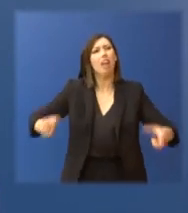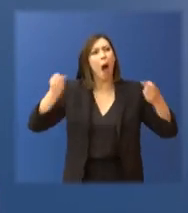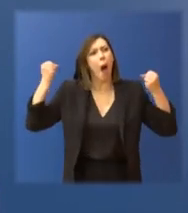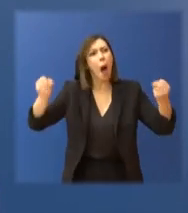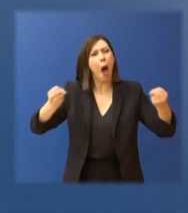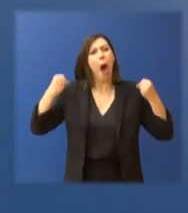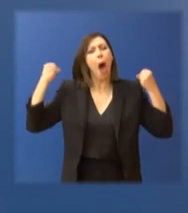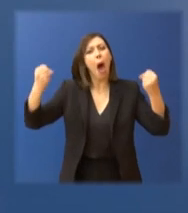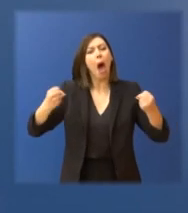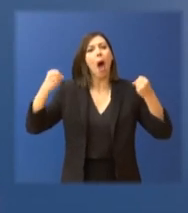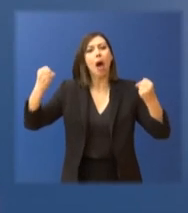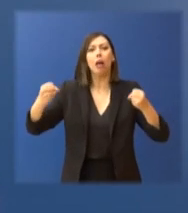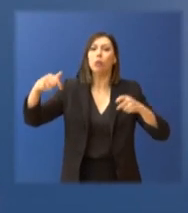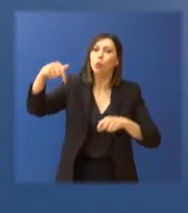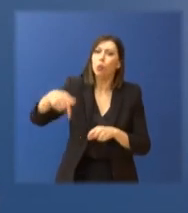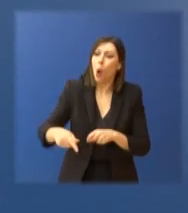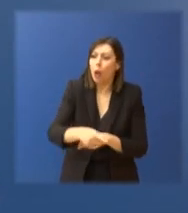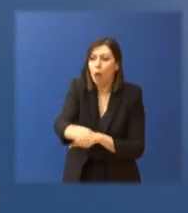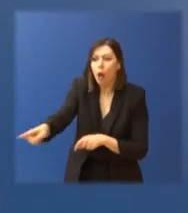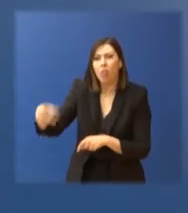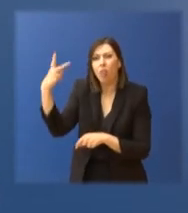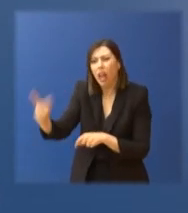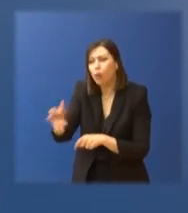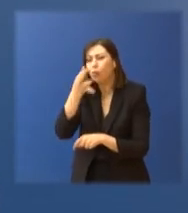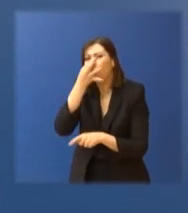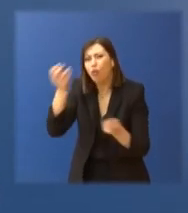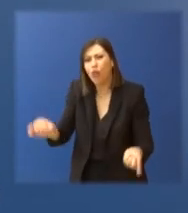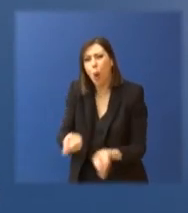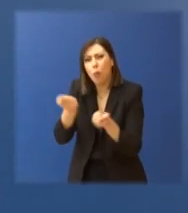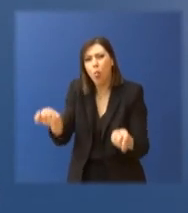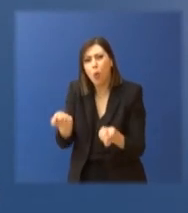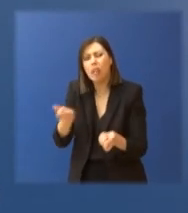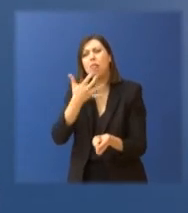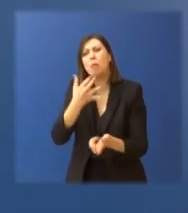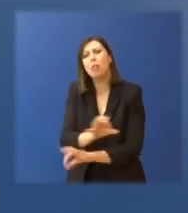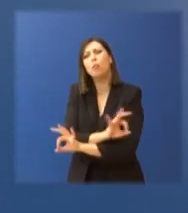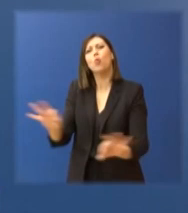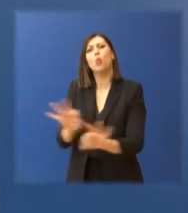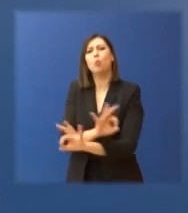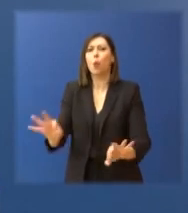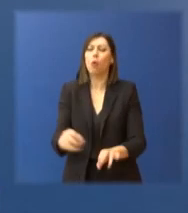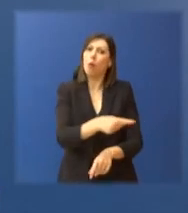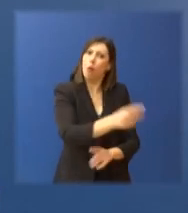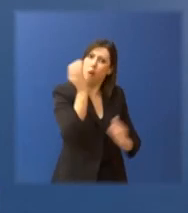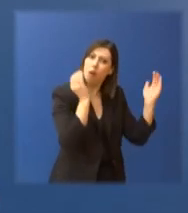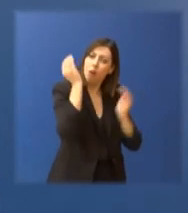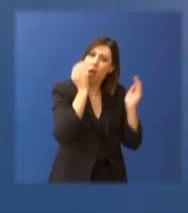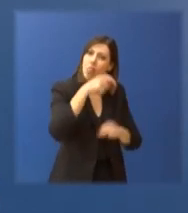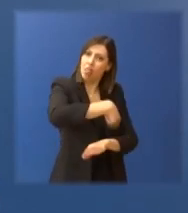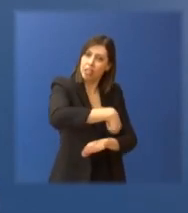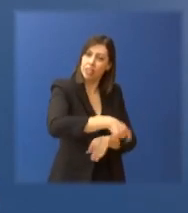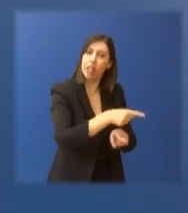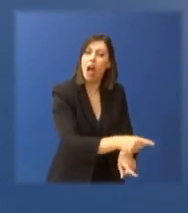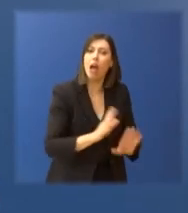δικαστήρια ξεπλήματος των δικών τους παρανομιών. Καταφεύγουν σε αμφισβήτηση των θεσμικών λειτουργών της πολιτείας. Από